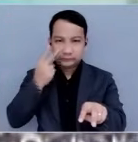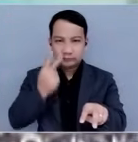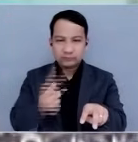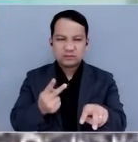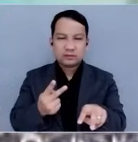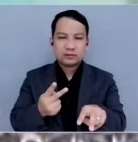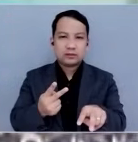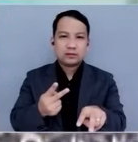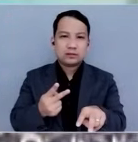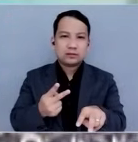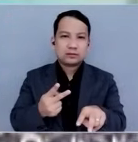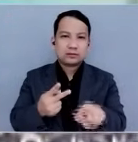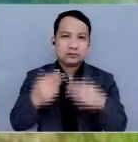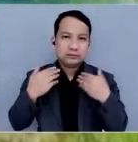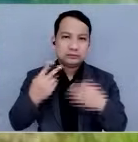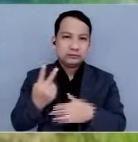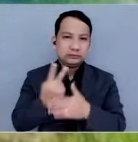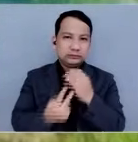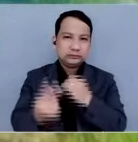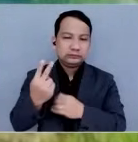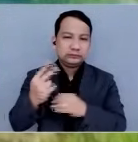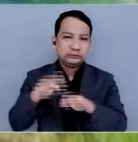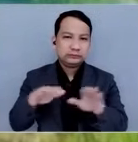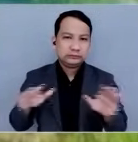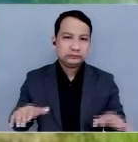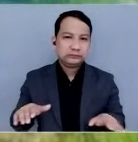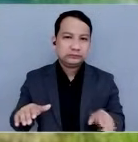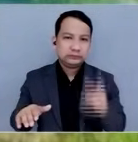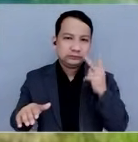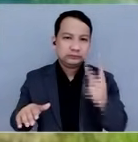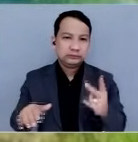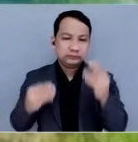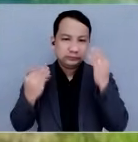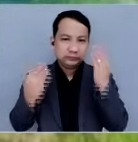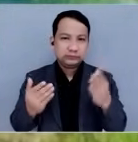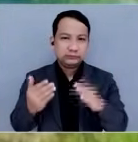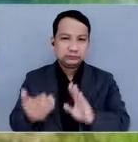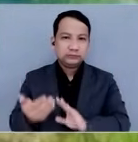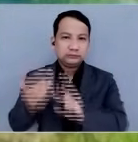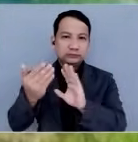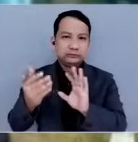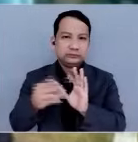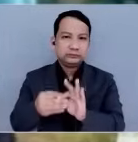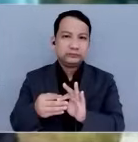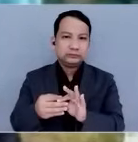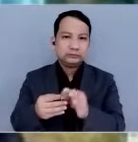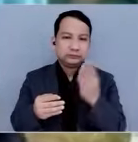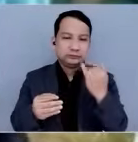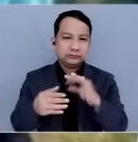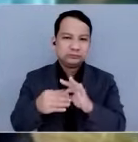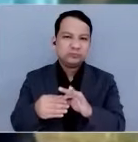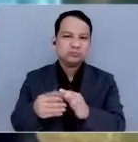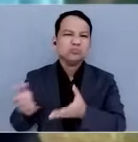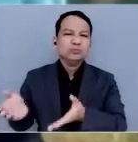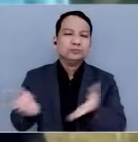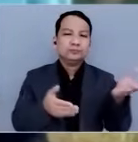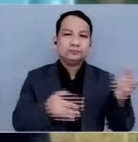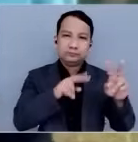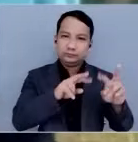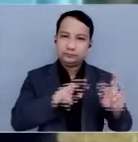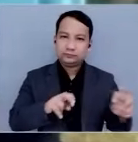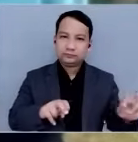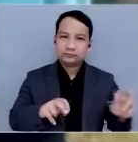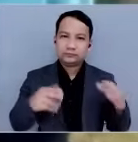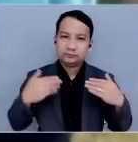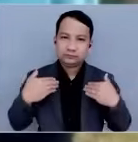ng bangkay ng dalawang bata. Natagpuan ang mga labi sa unahang bahagi ng sasakyan. Isinailalim na sa autopsy ang mga bangkay